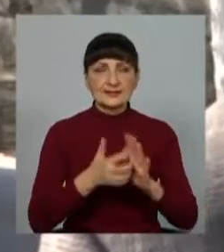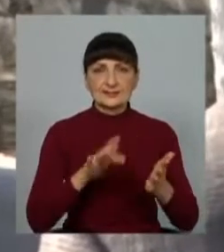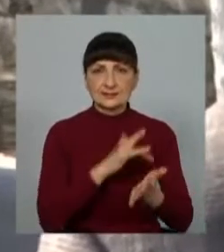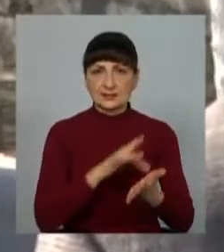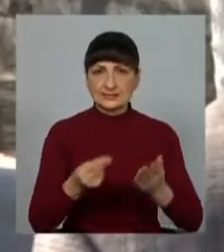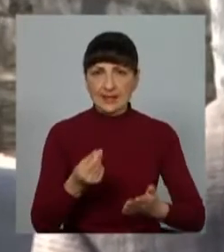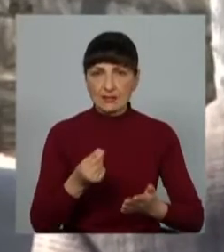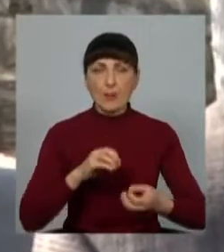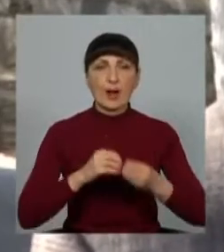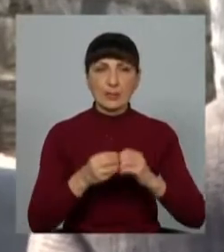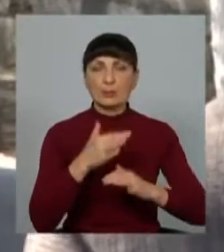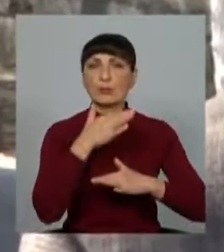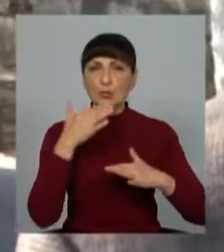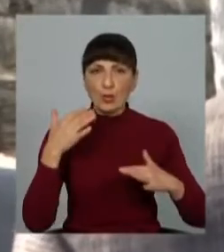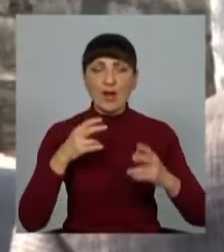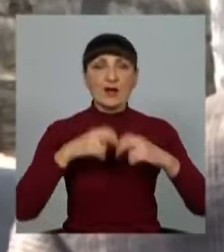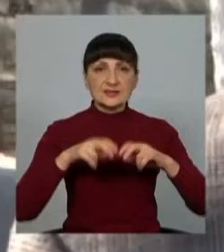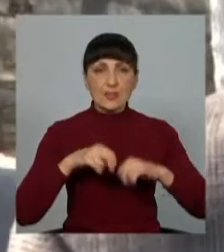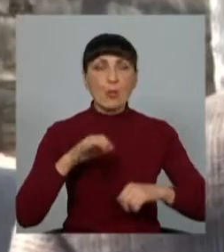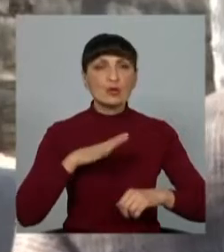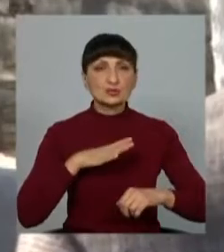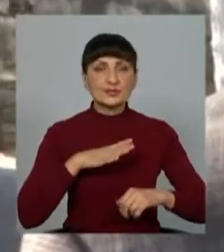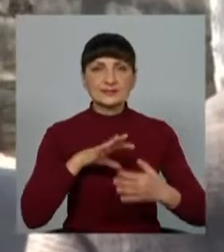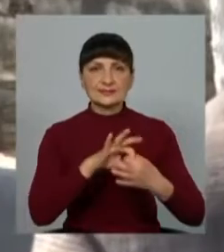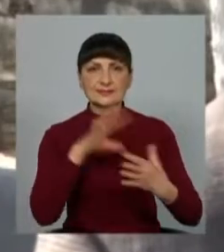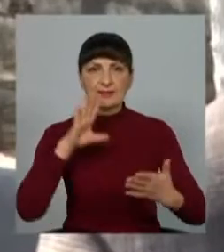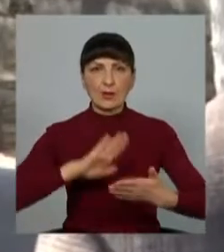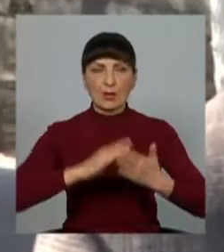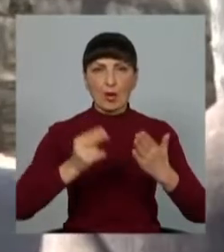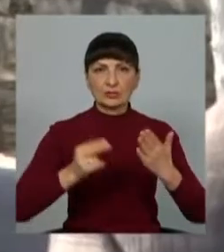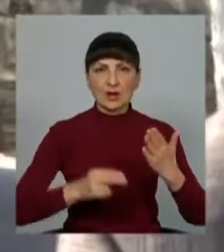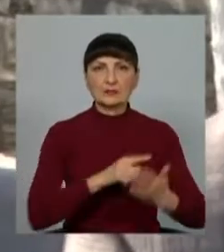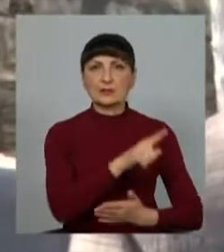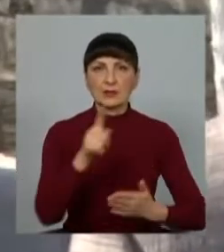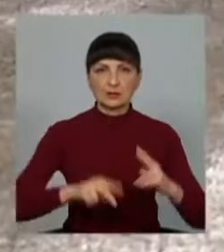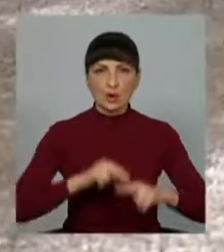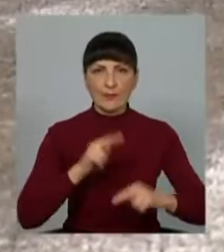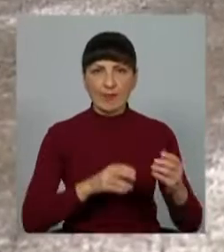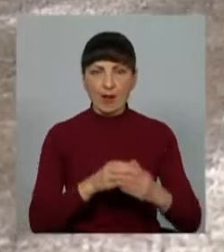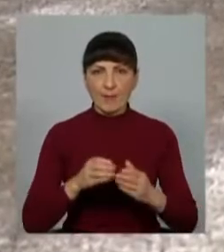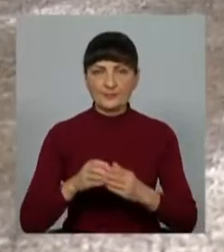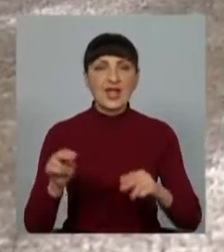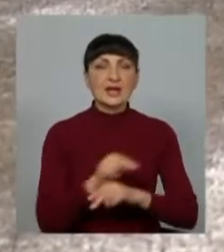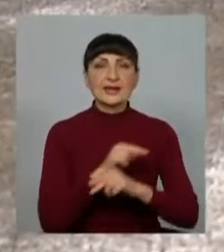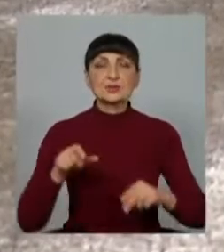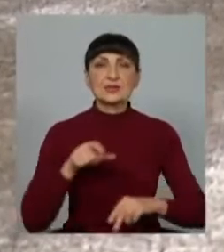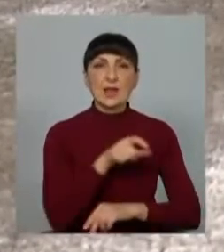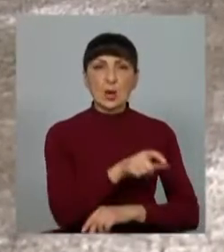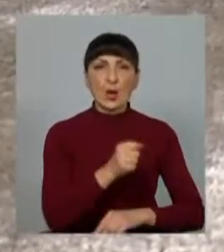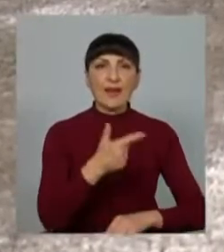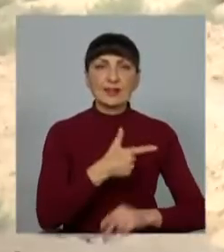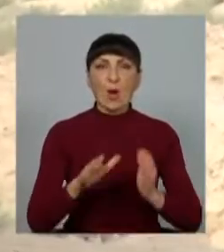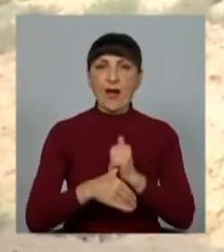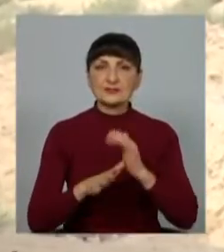смету. Проблем много. Рассматривается вопрос расторжения контрактов с некоторыми организациями. Реконструкция трассы Атырау-Астрахань